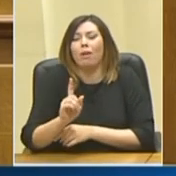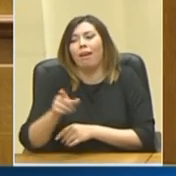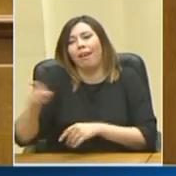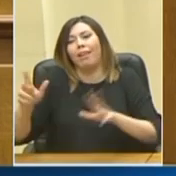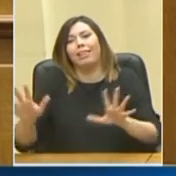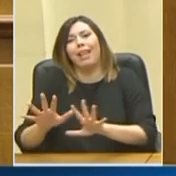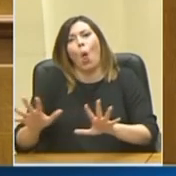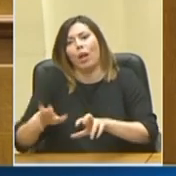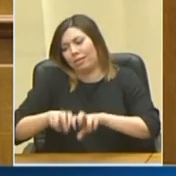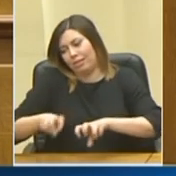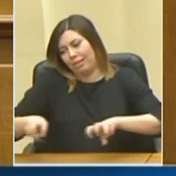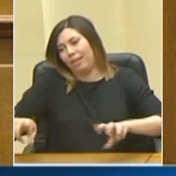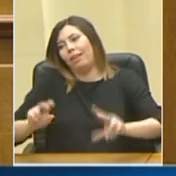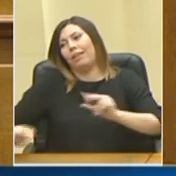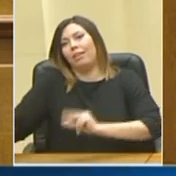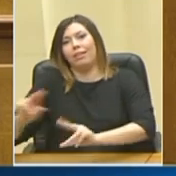των καναλιών